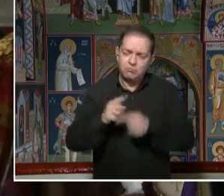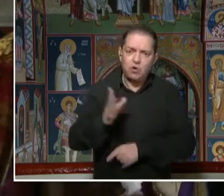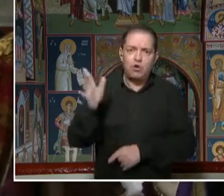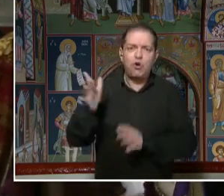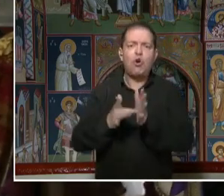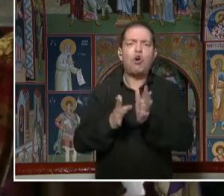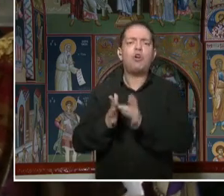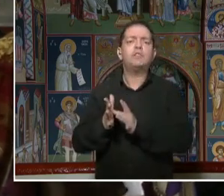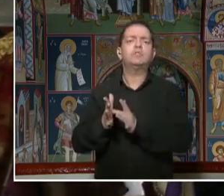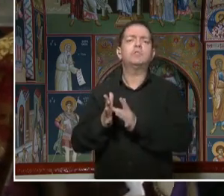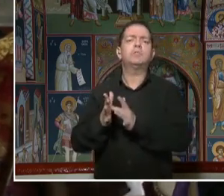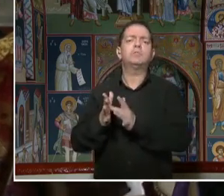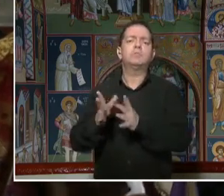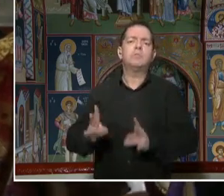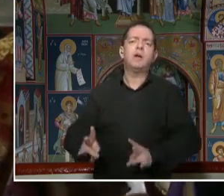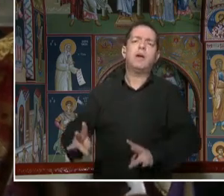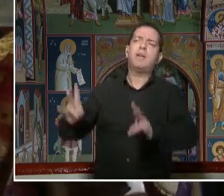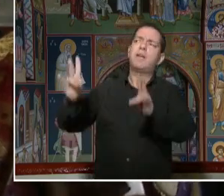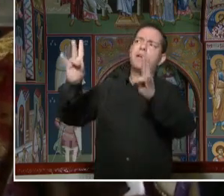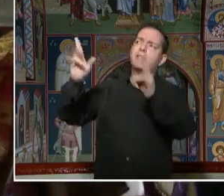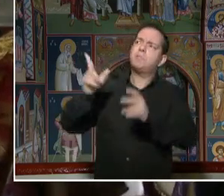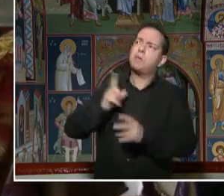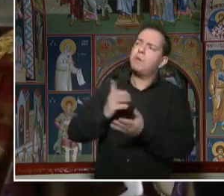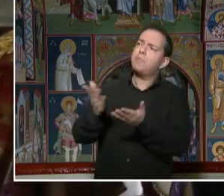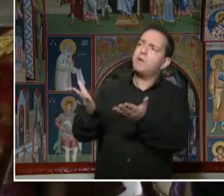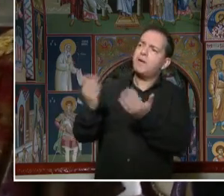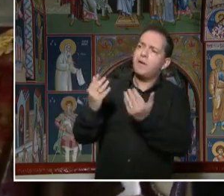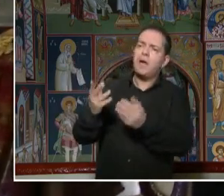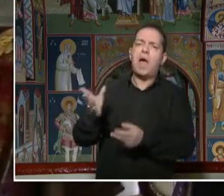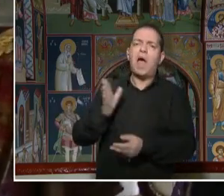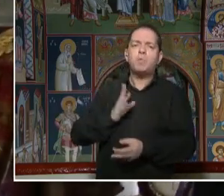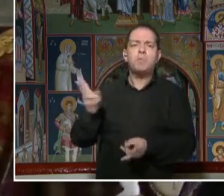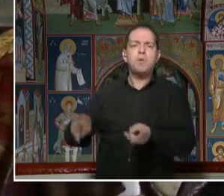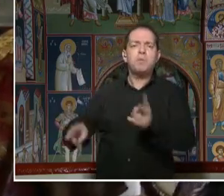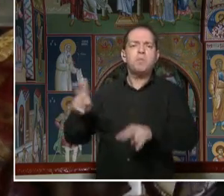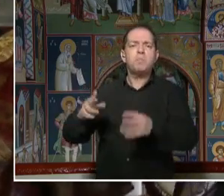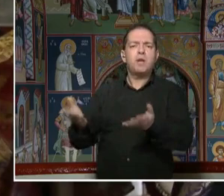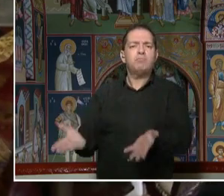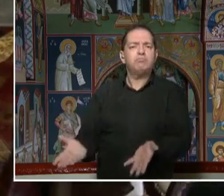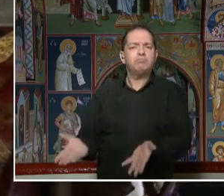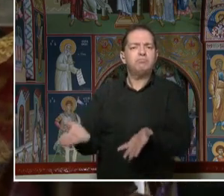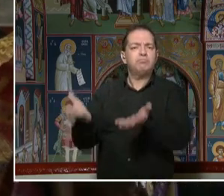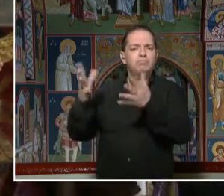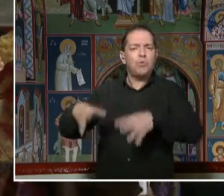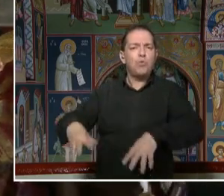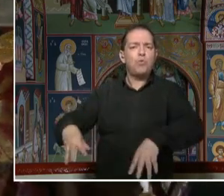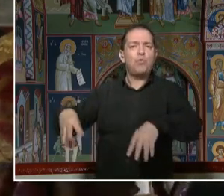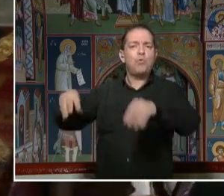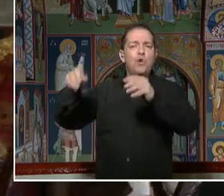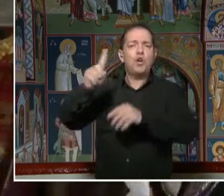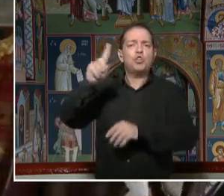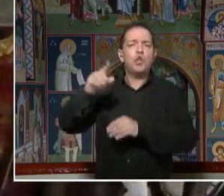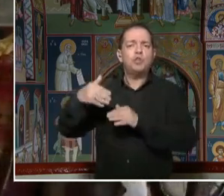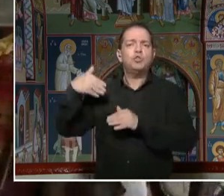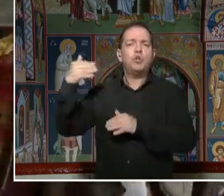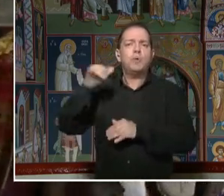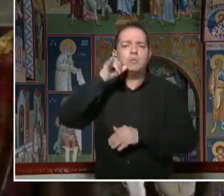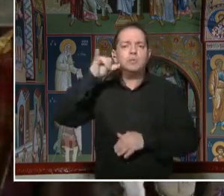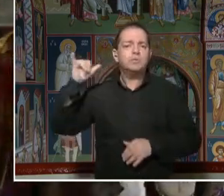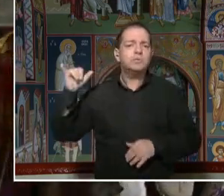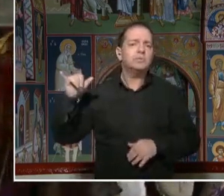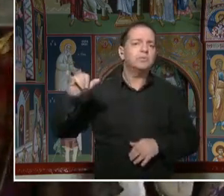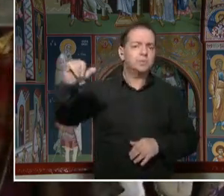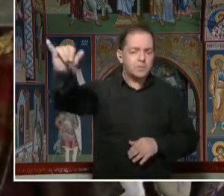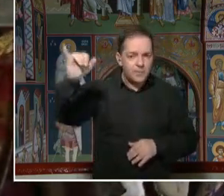Ανάσταση. Προσδοκούμε Ανάσταση νεκρών και ζωή του μέλλοντος αιώνος. Η Ανάσταση, παιδιά μου,